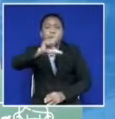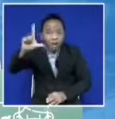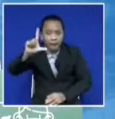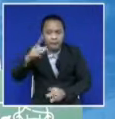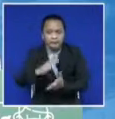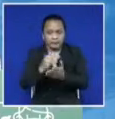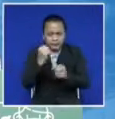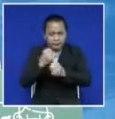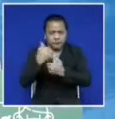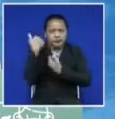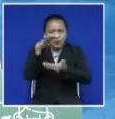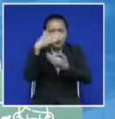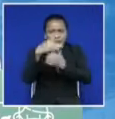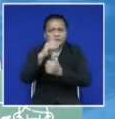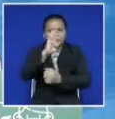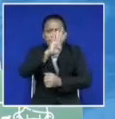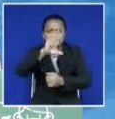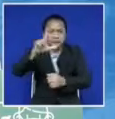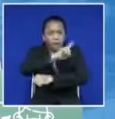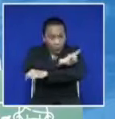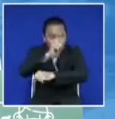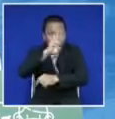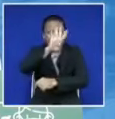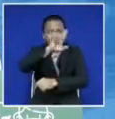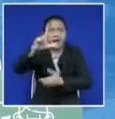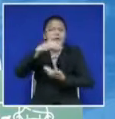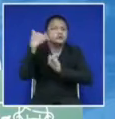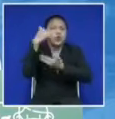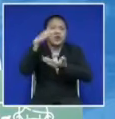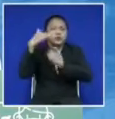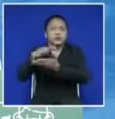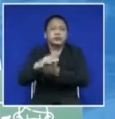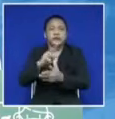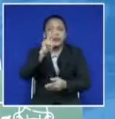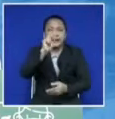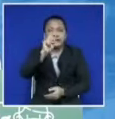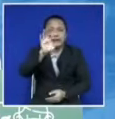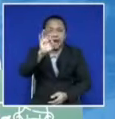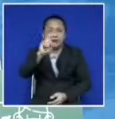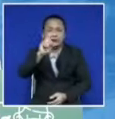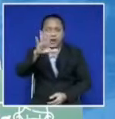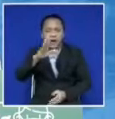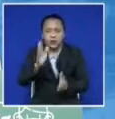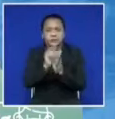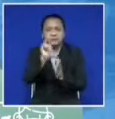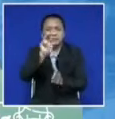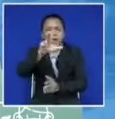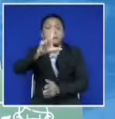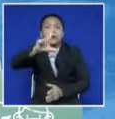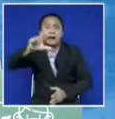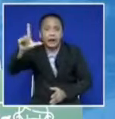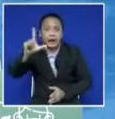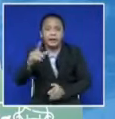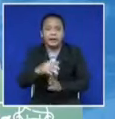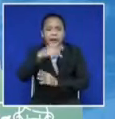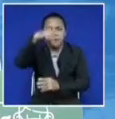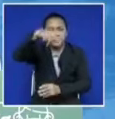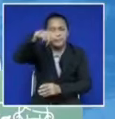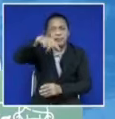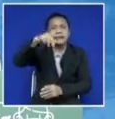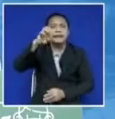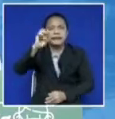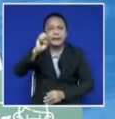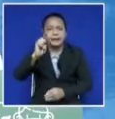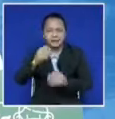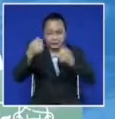ผลิตได้วันละ4ล้านชิ้นต่อวันนะครับตัว N95 เราก็มีถึง3ล้านชิ้นนะครับ PPE เรามี2ล้าน